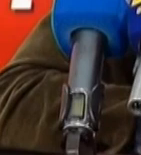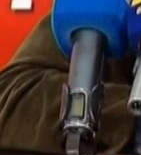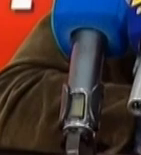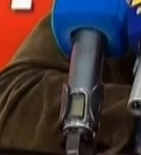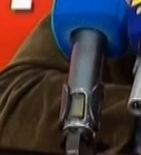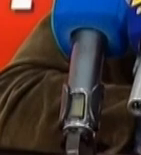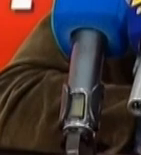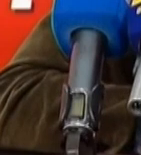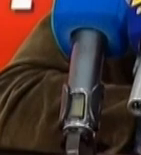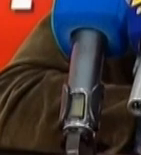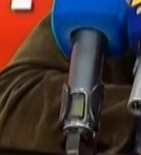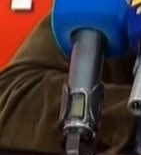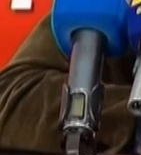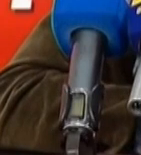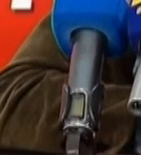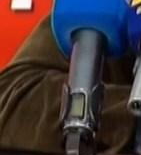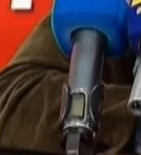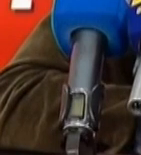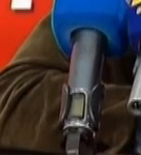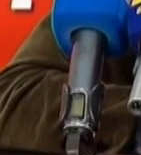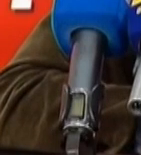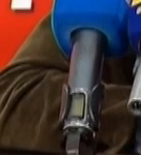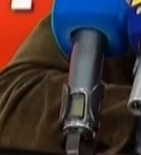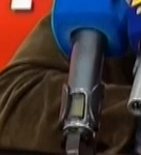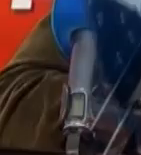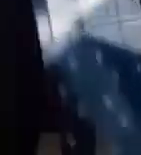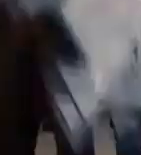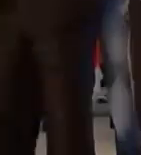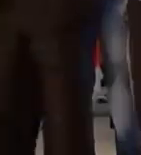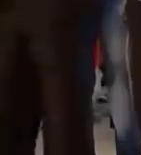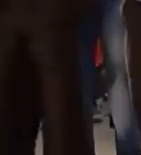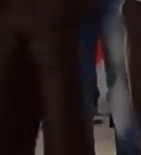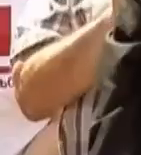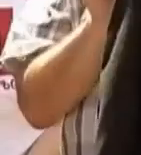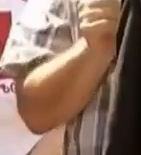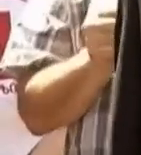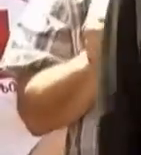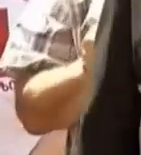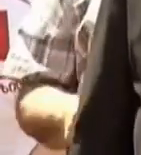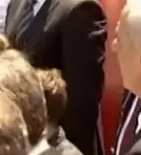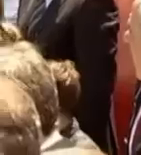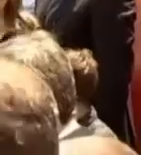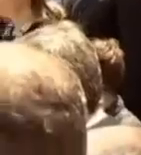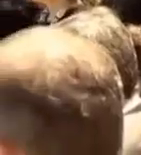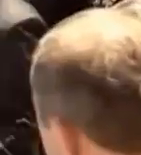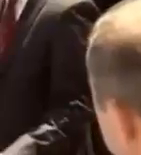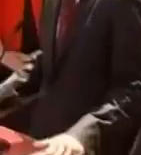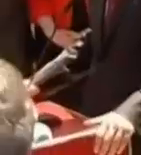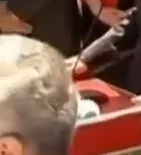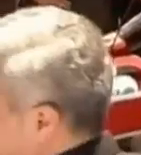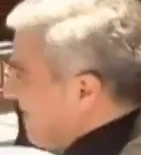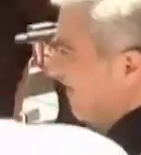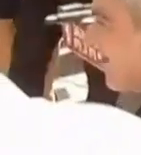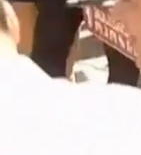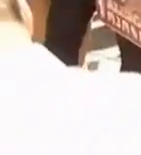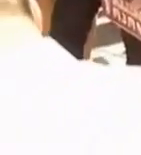მაგრამ წარმოუდგენელია სახელმწიფოს დედაქალაქის მერი არ იყოს პოლიტიკოსი. როგორ აფასებს არასაპარლამენტო ოპოზიცია წინასაარჩევნო გარემოს?